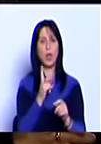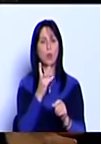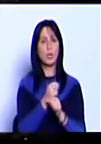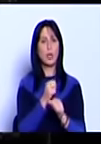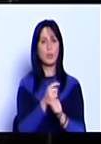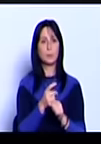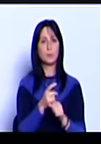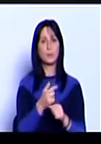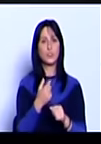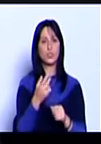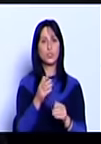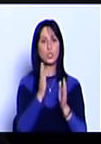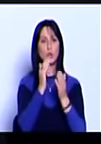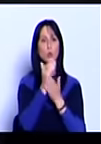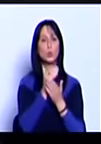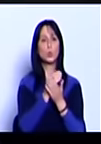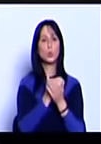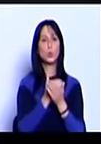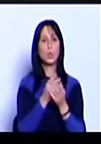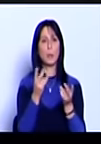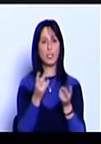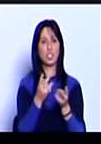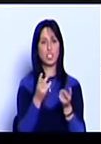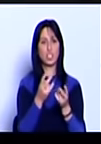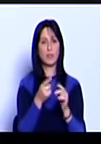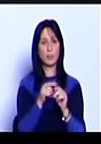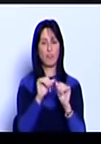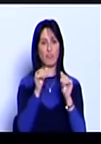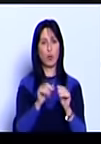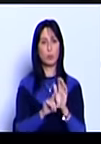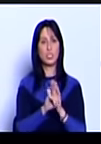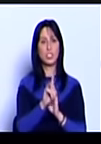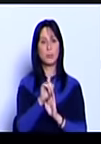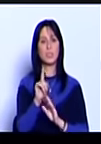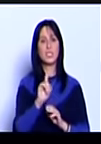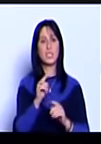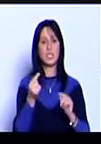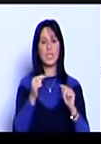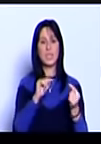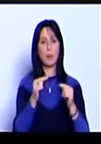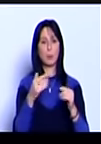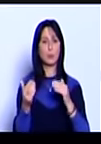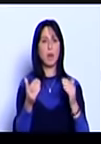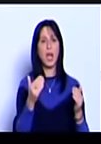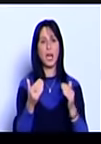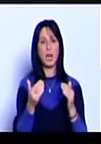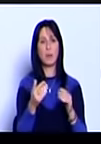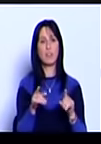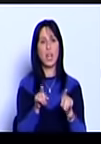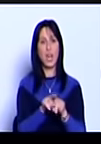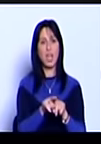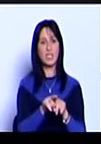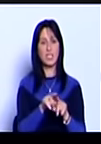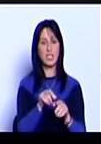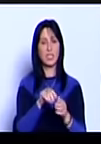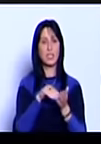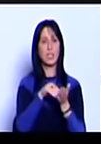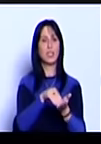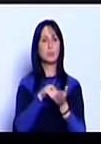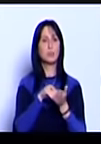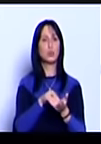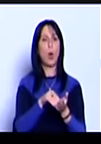ზონად, რომელსაც სტრუქტურირება ჭირდება და იმ ფორმატის შექმნა, სადაც დაპირისპირებულ მხარეებს ასეთი მედიატორის